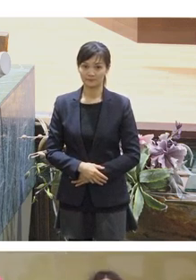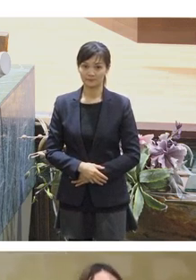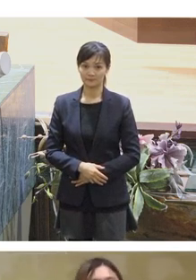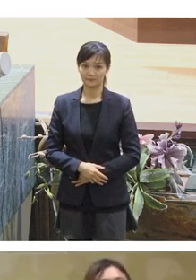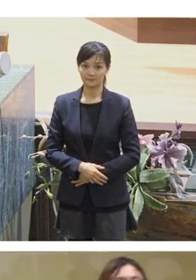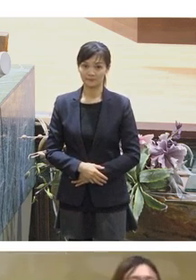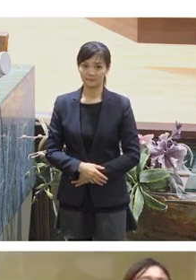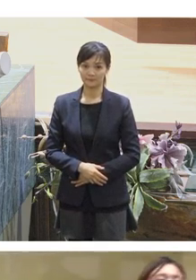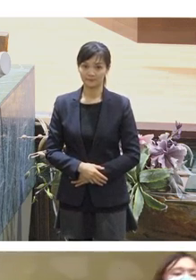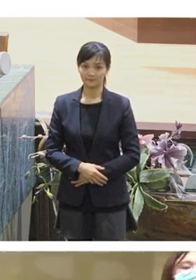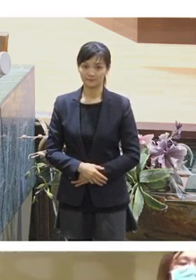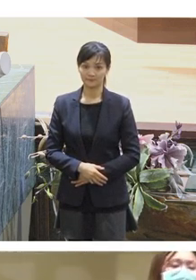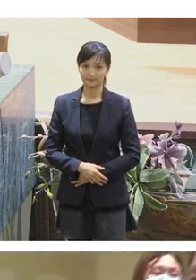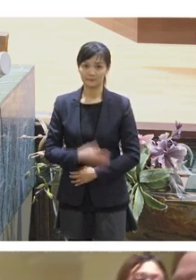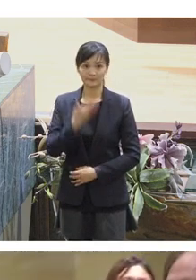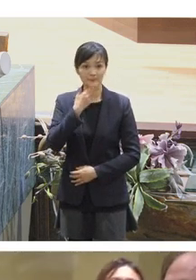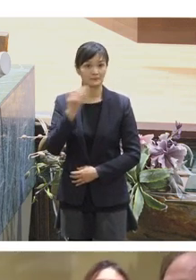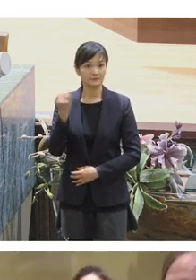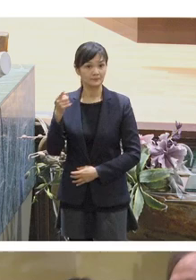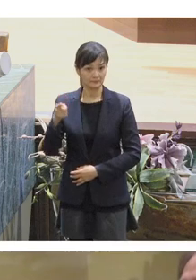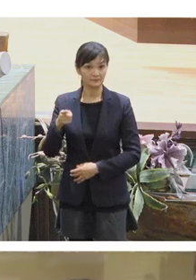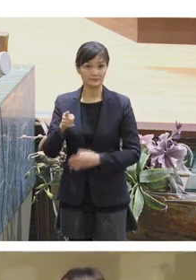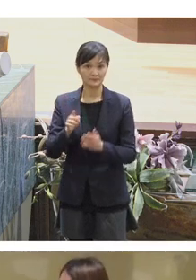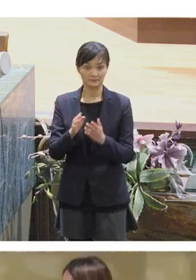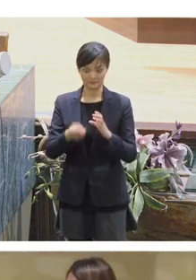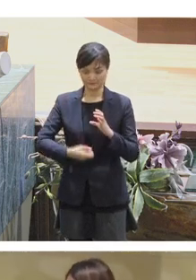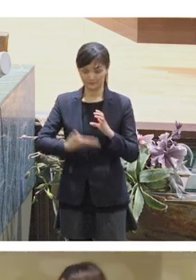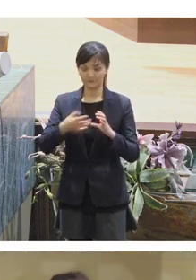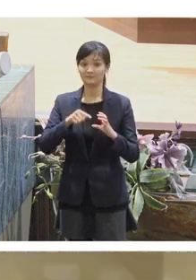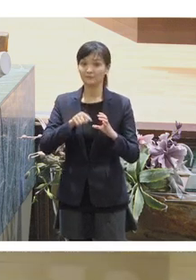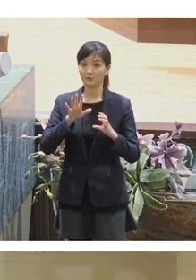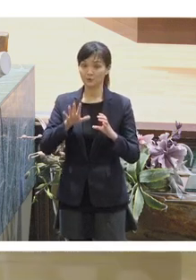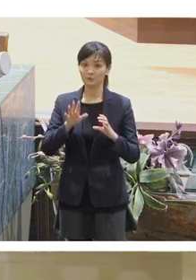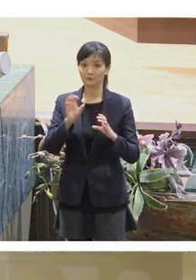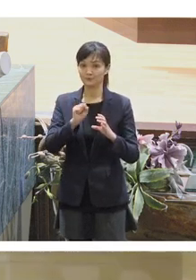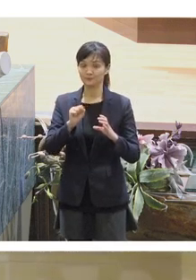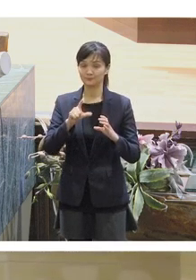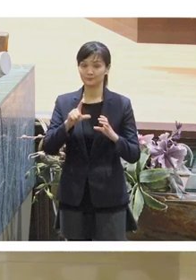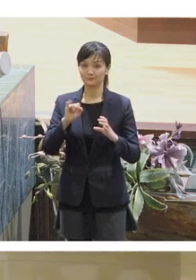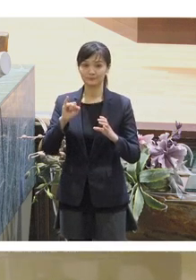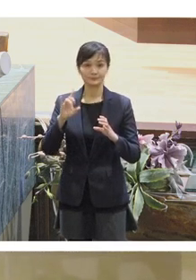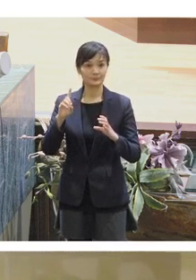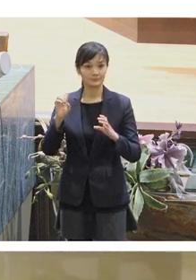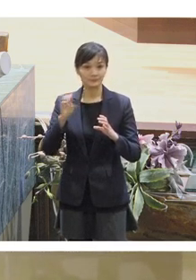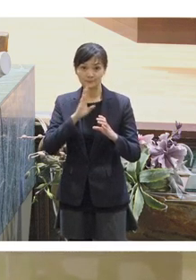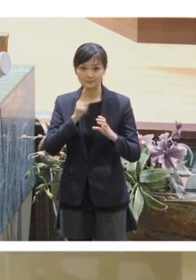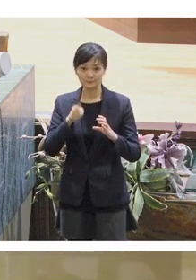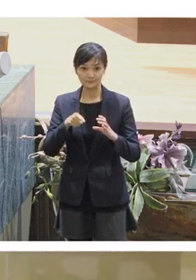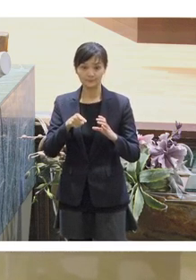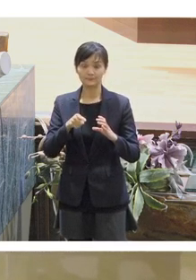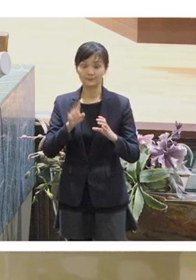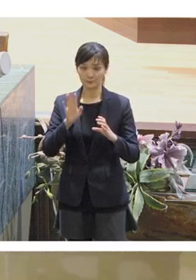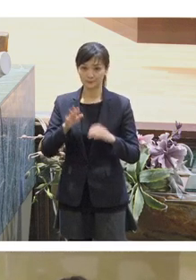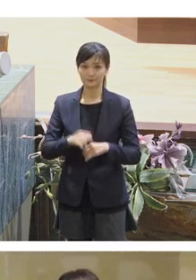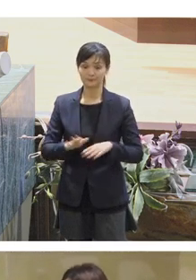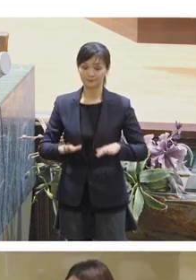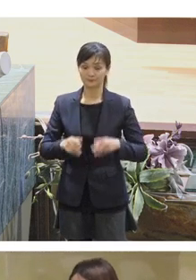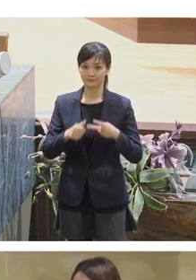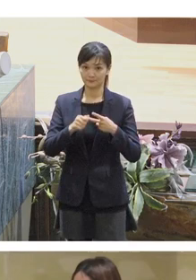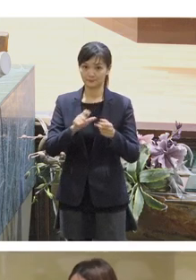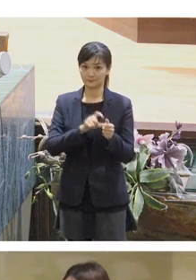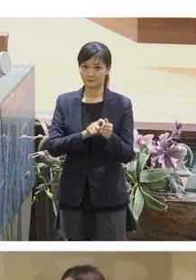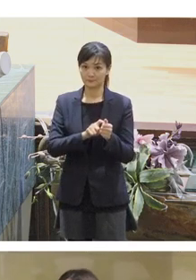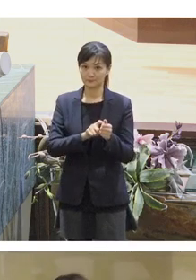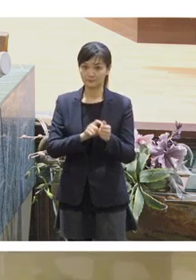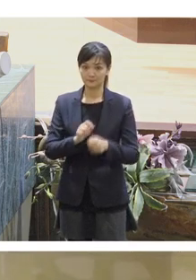来唐凤你手上也有 slide 对不对？好，那我们接下来第二题应该是 EID